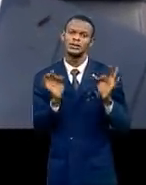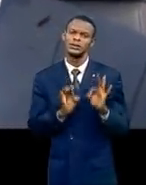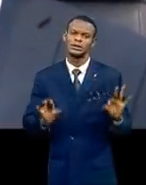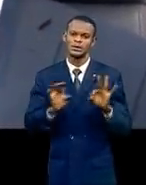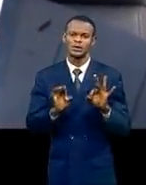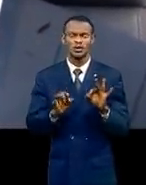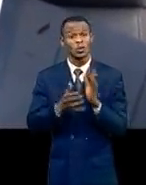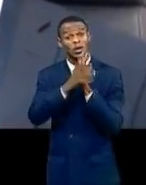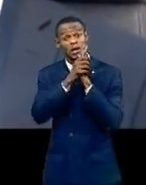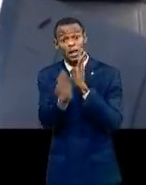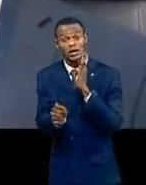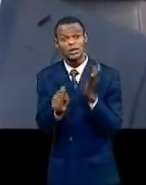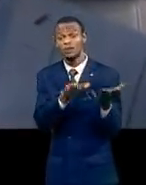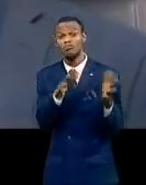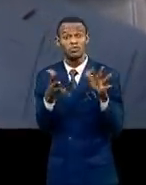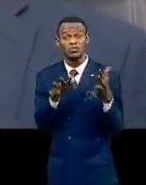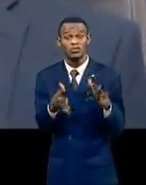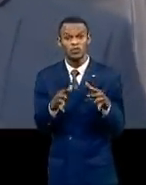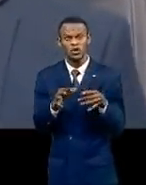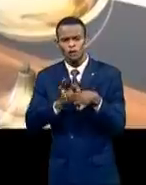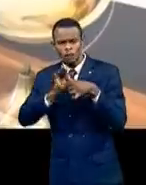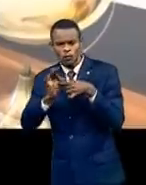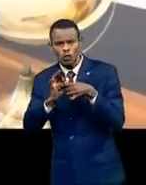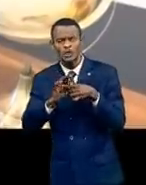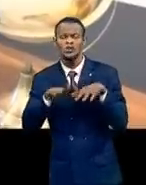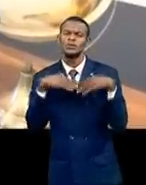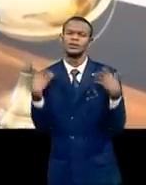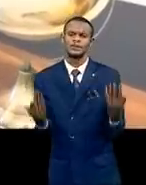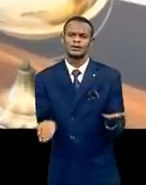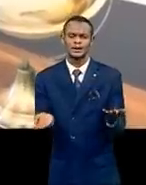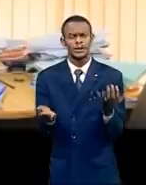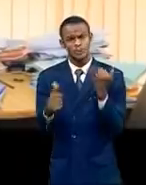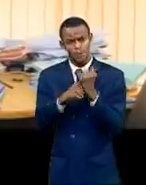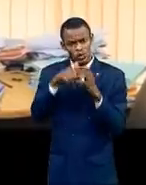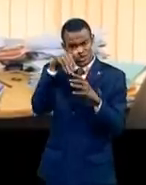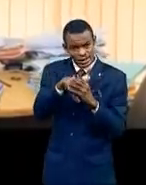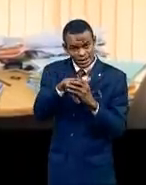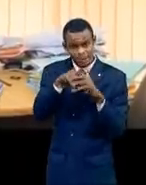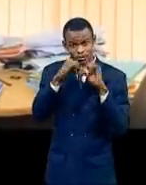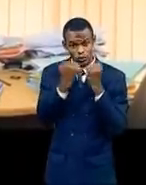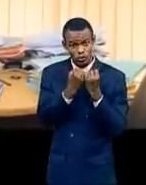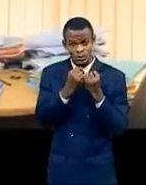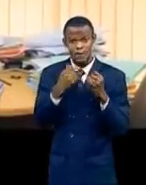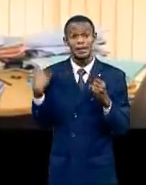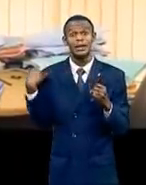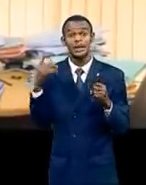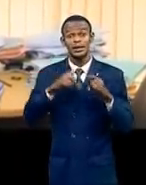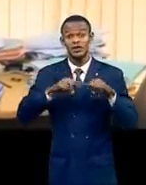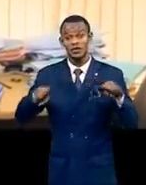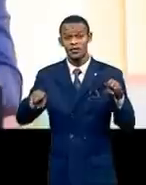productivité avec un faible taux d'encadrement. Le personnel est généralement insuffisant tandis que